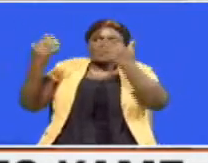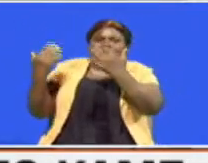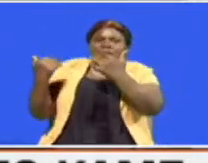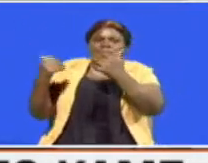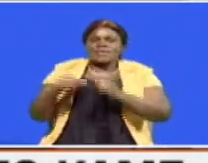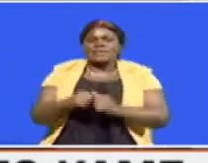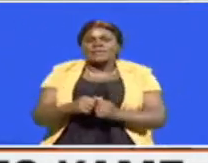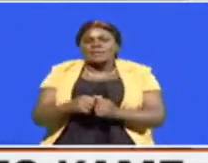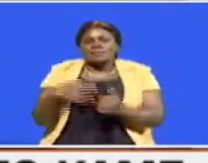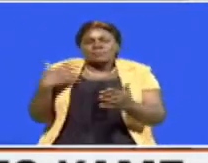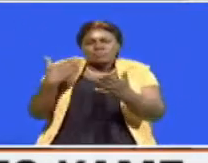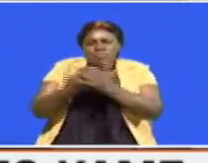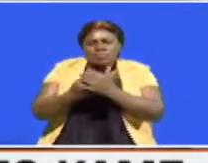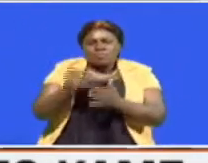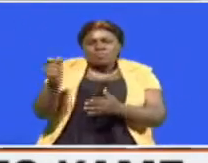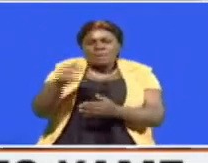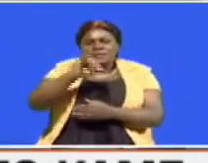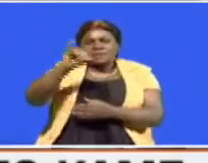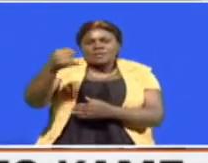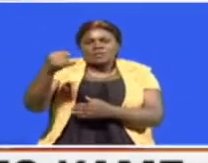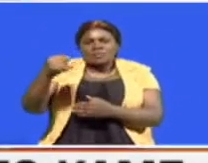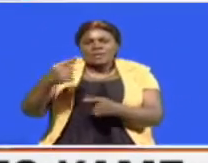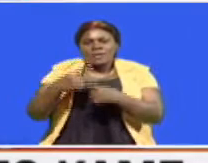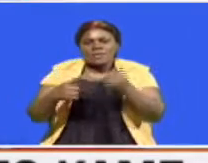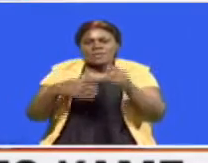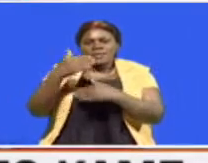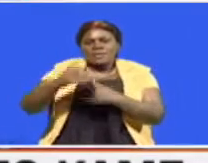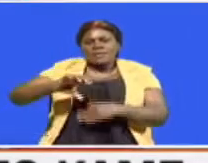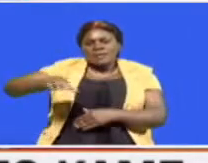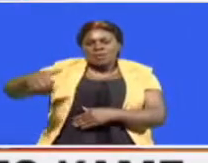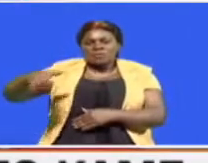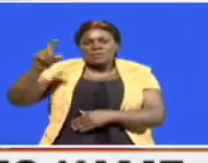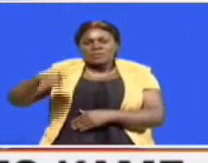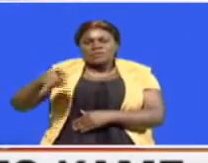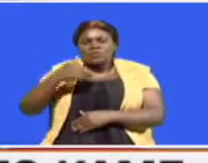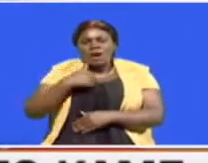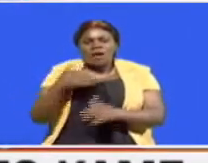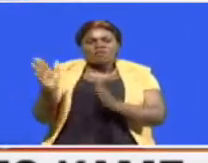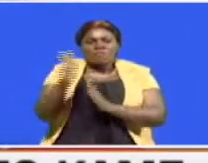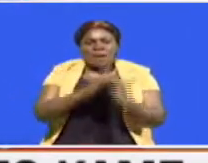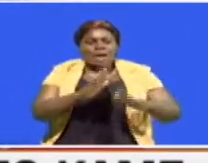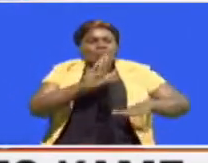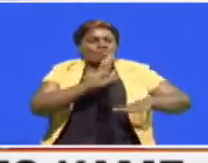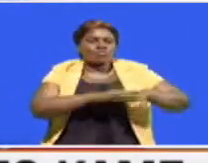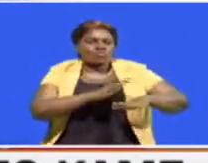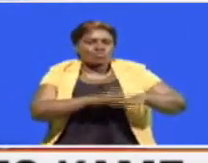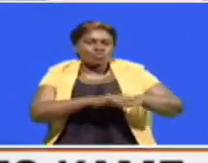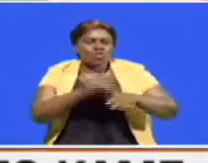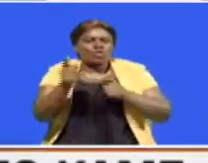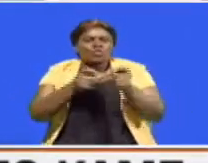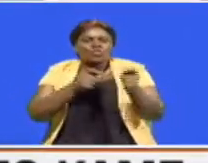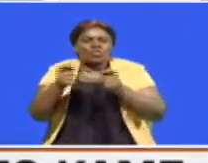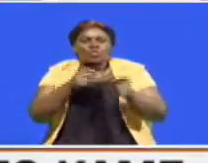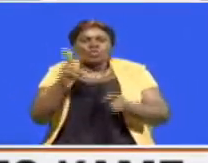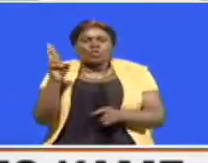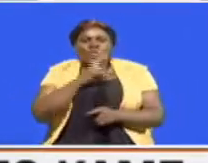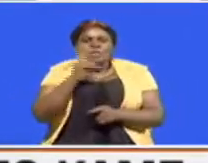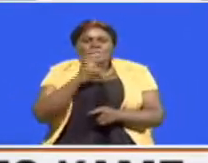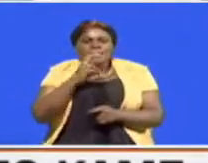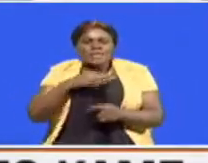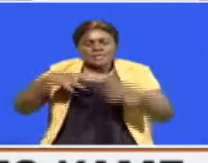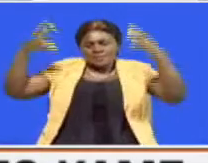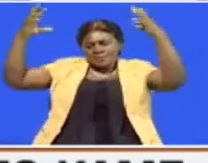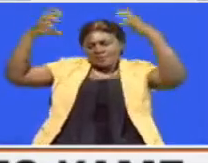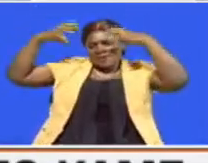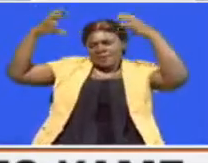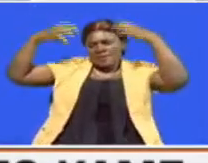inayotarajiwa kuendelea hadi Januari mwaka ujao, kaunti zikihitajika kuweka mikakati kabambe kukabiliana na hatari inayotokana na mvua